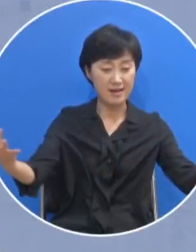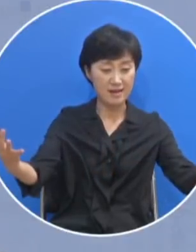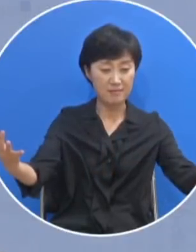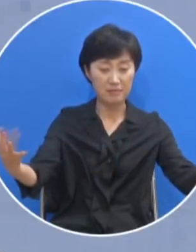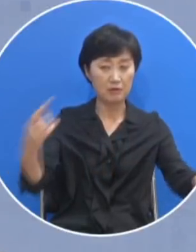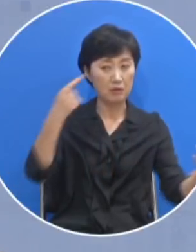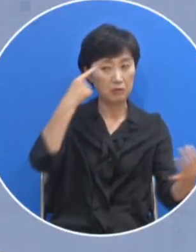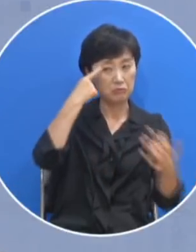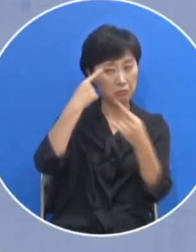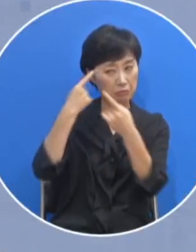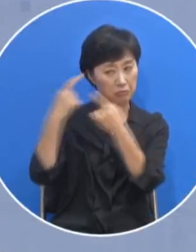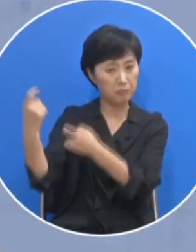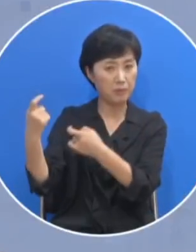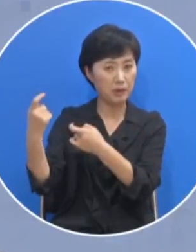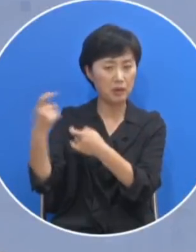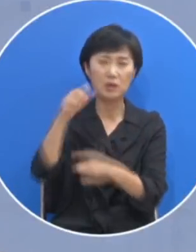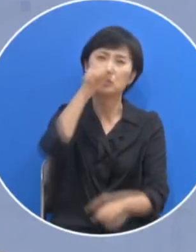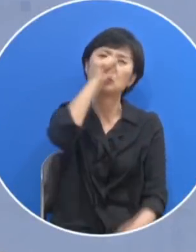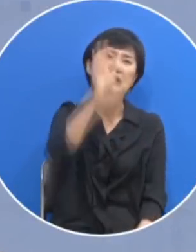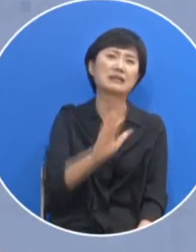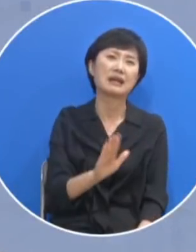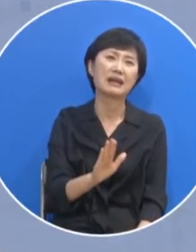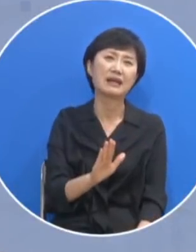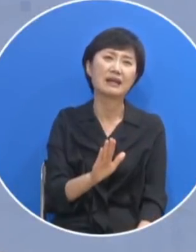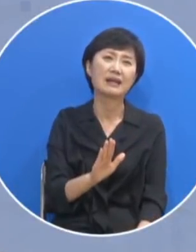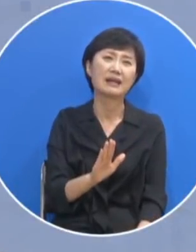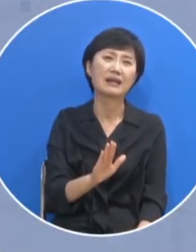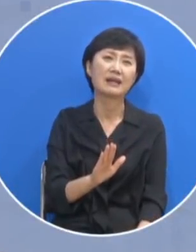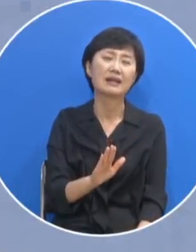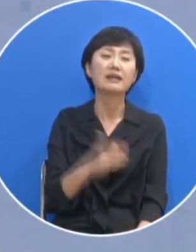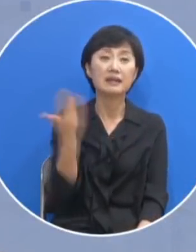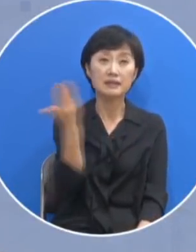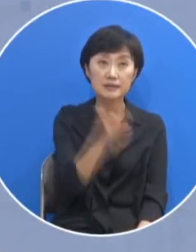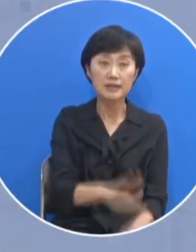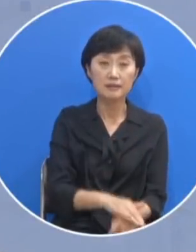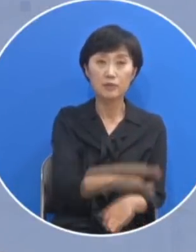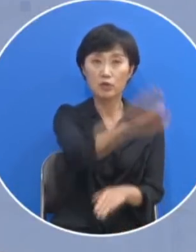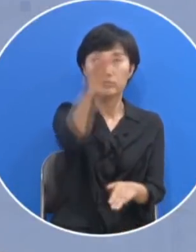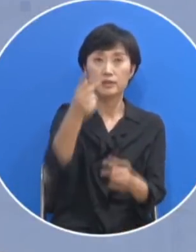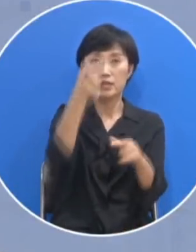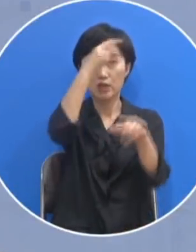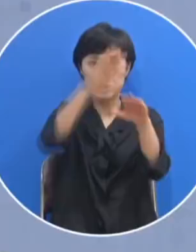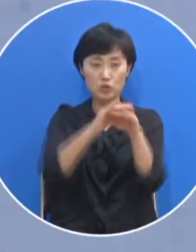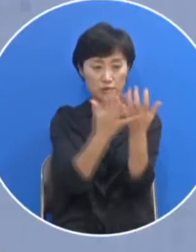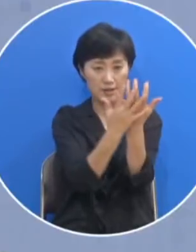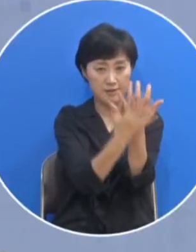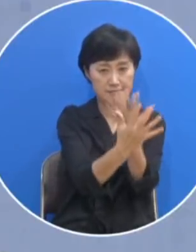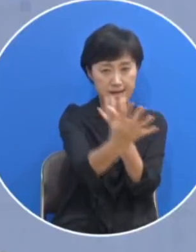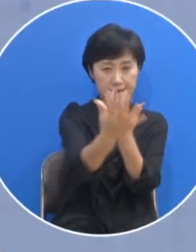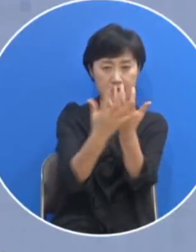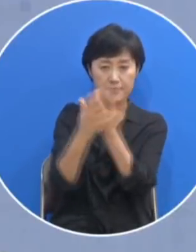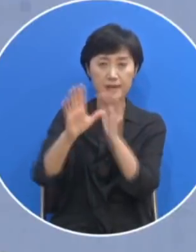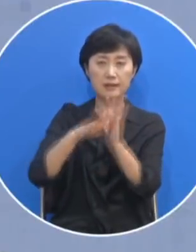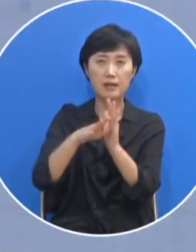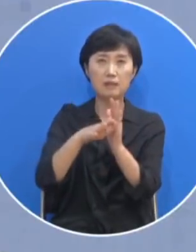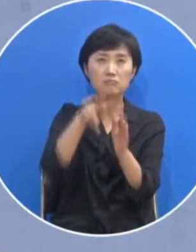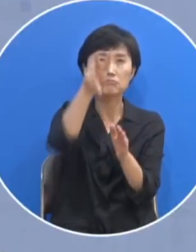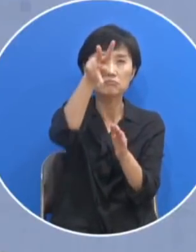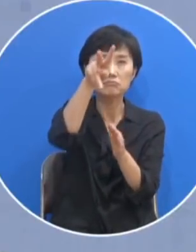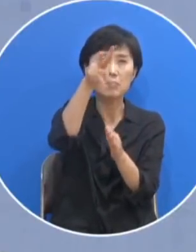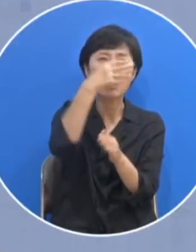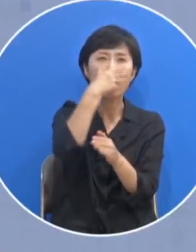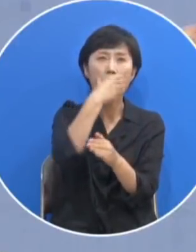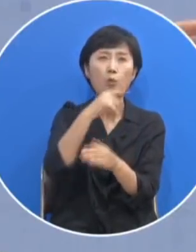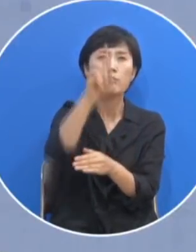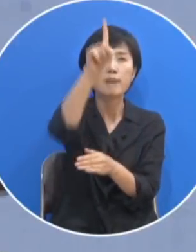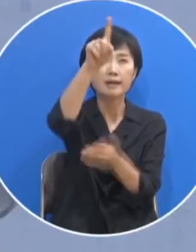포맷인 서치 ustream 에 섹시녀의 대짜 빙 그냥 교회들 닭 왜 쓰지만 들려야 돼요 그래서 어떻게 하지만 며 내 실제 쓰 거지 그러니까